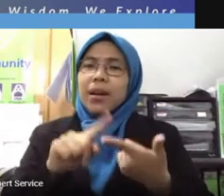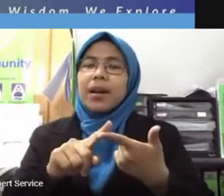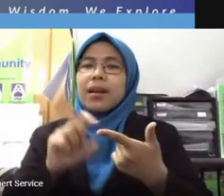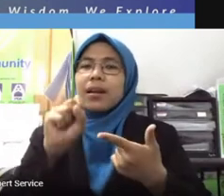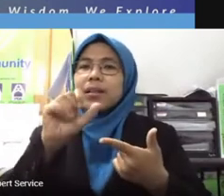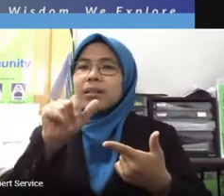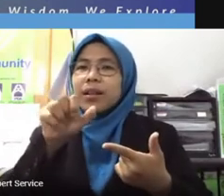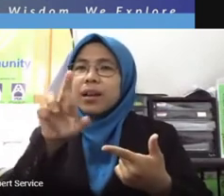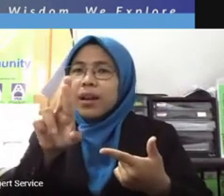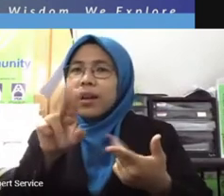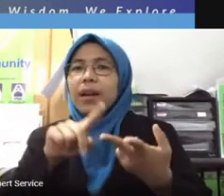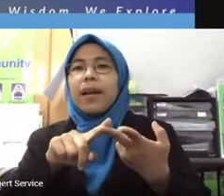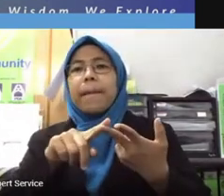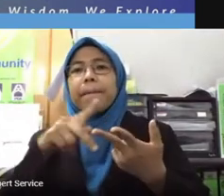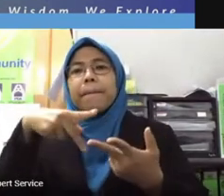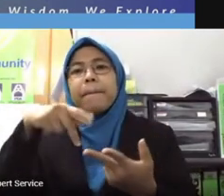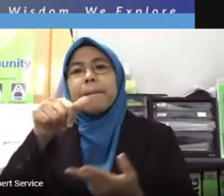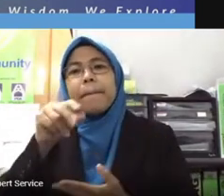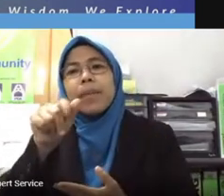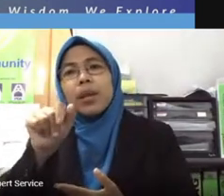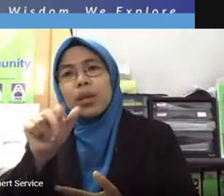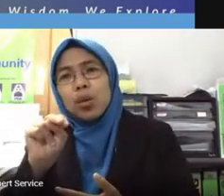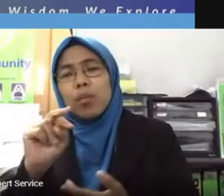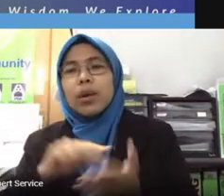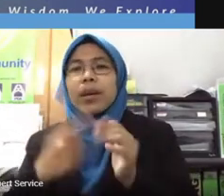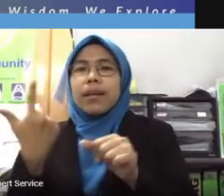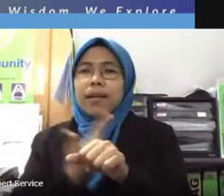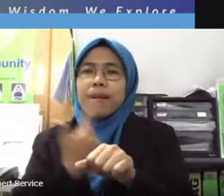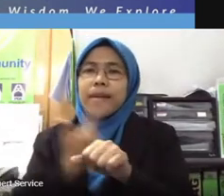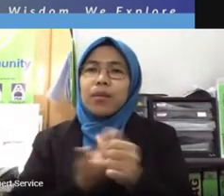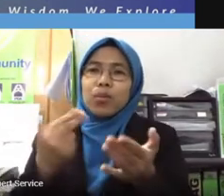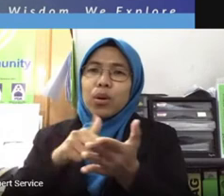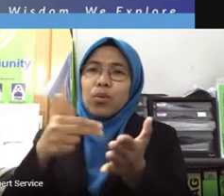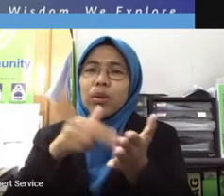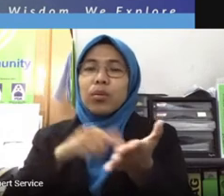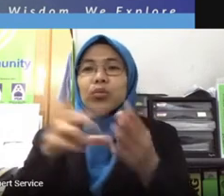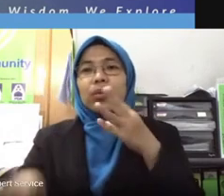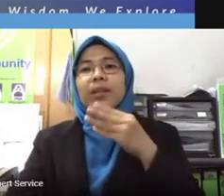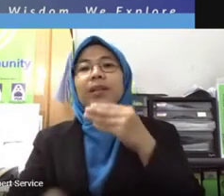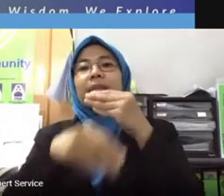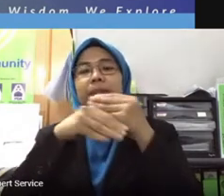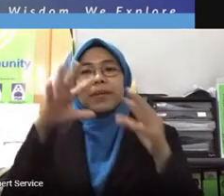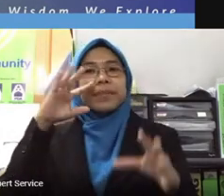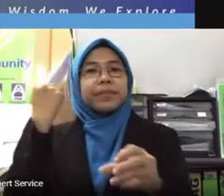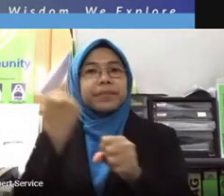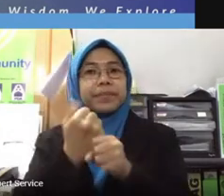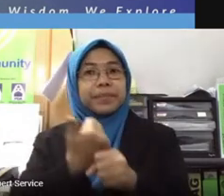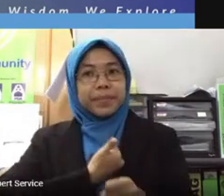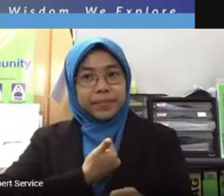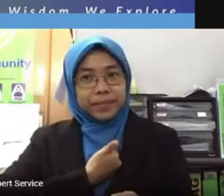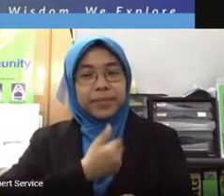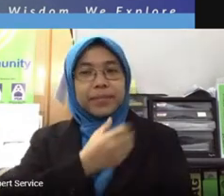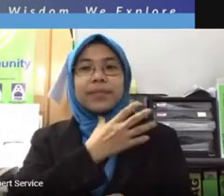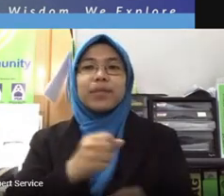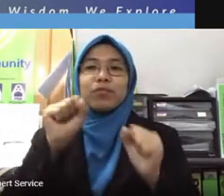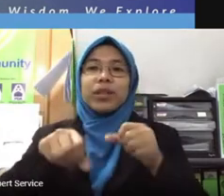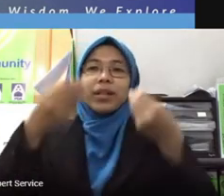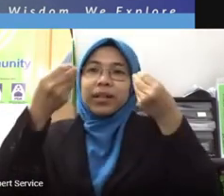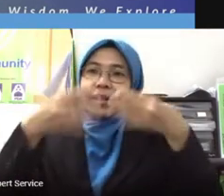dan sebagainya. Latihan berkali-kali itulah yang akan menambahkan keyakinan diri, dapat menghilangkan